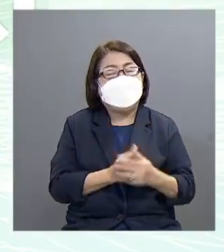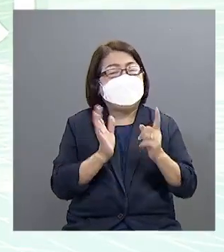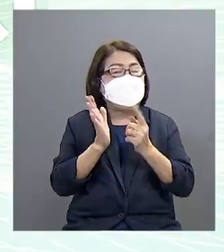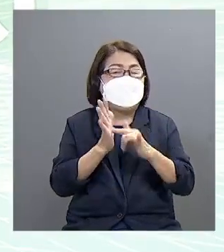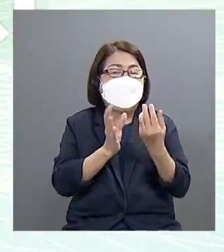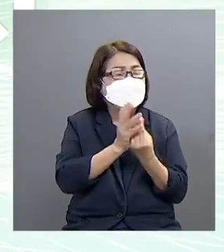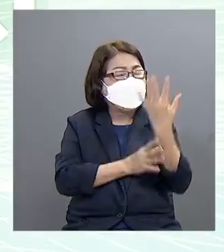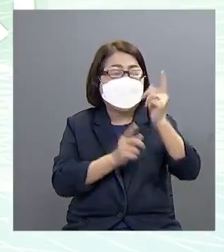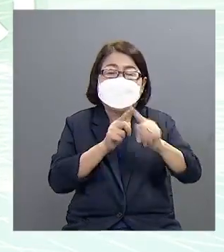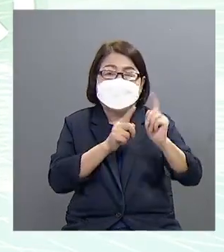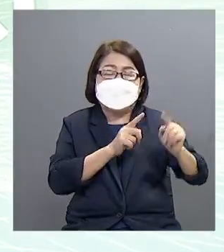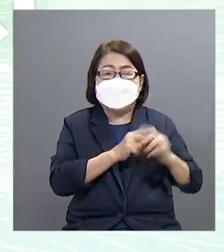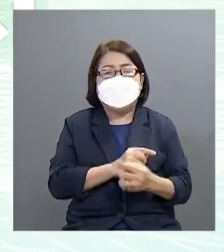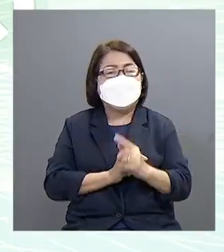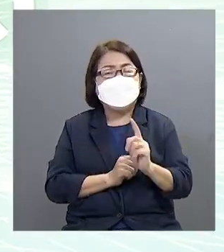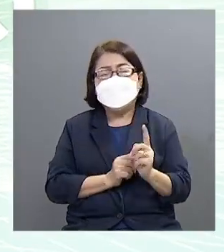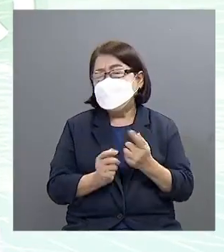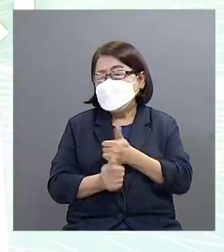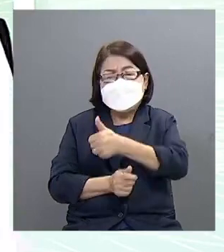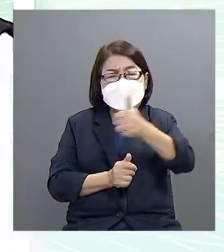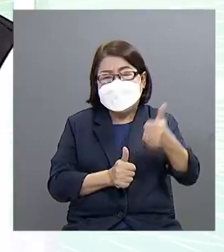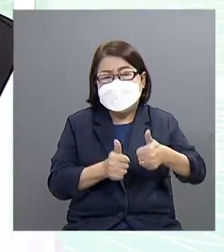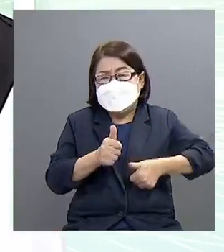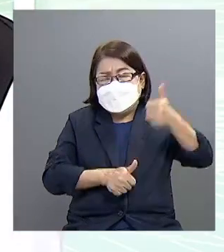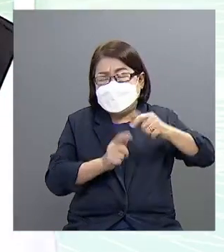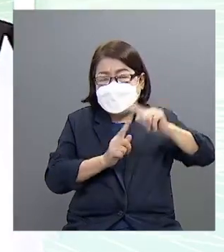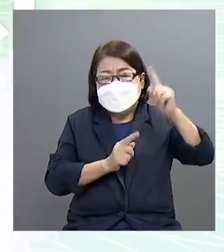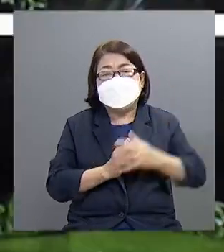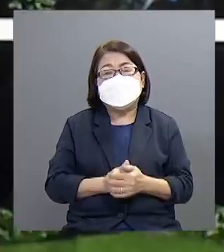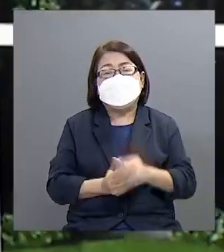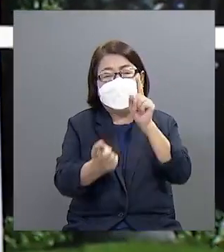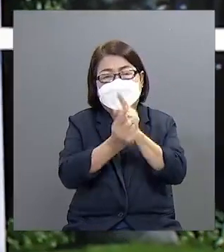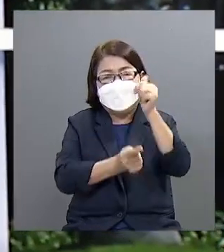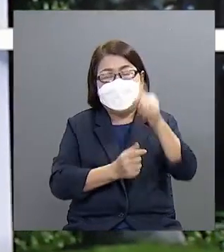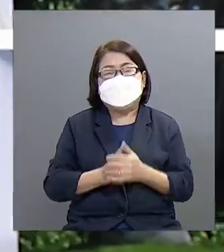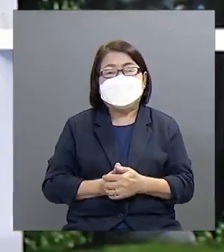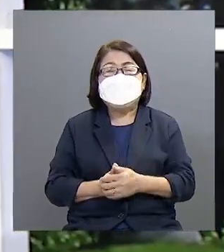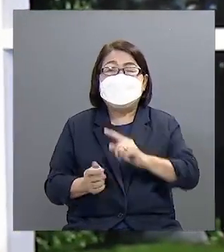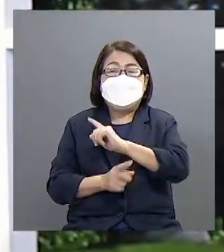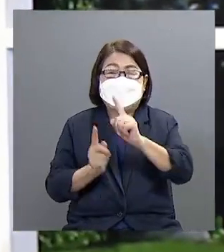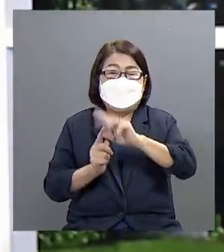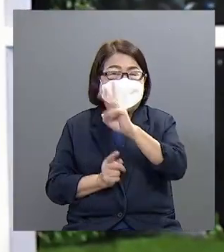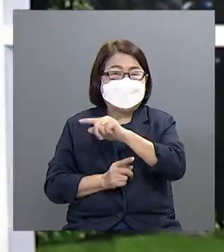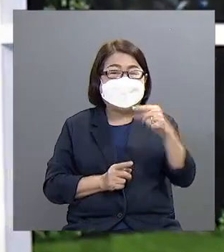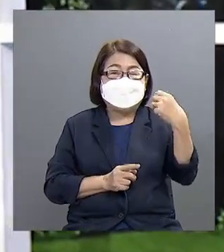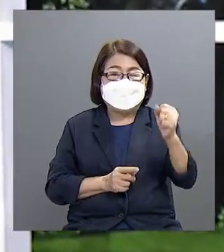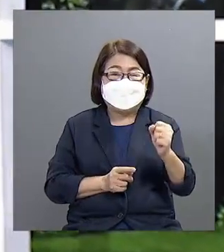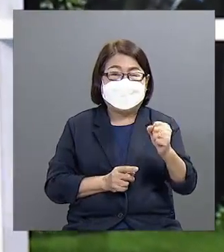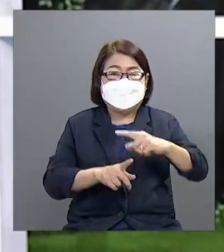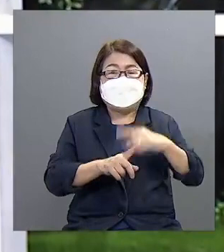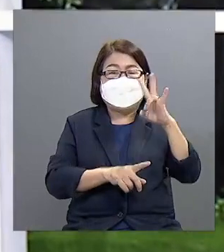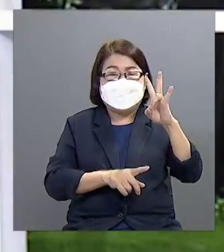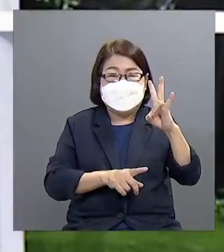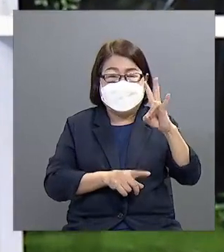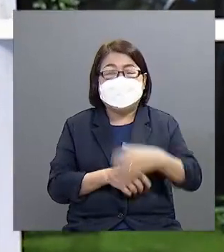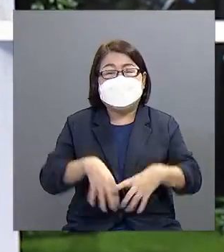ทันสมัยที่สุดของประเทศพบกันที่งานมหกรรมสมุนไพรครับ 6ถึง10นะครับคุณผู้ชมครับที่อาคาร11และ12ห้องประชุมฟินิกซ์2ถึง